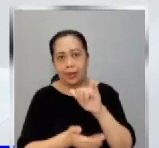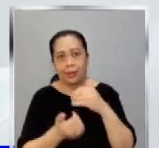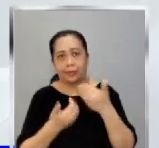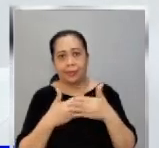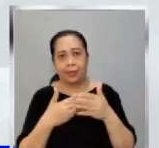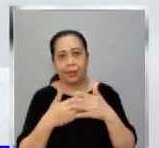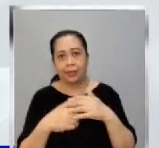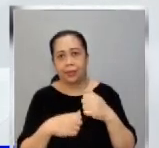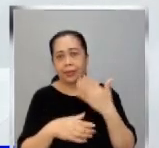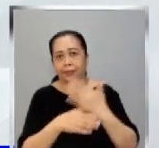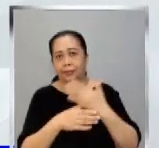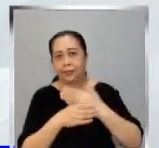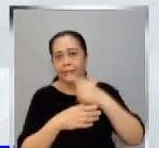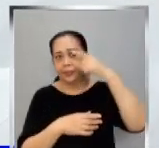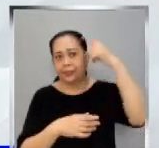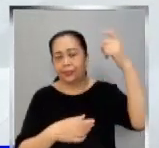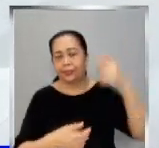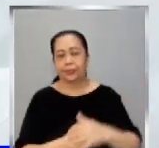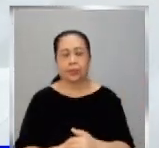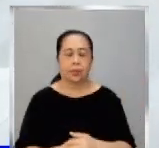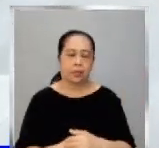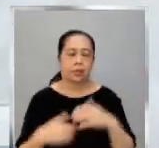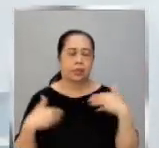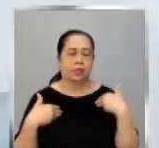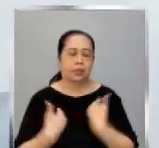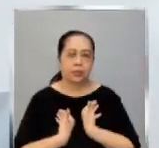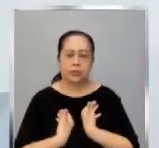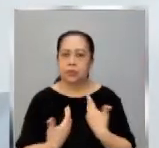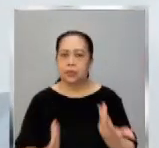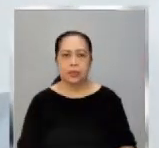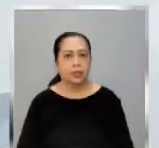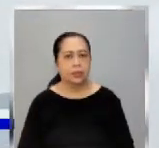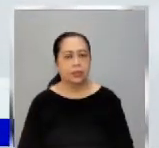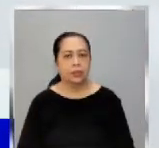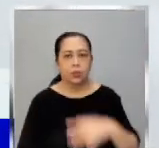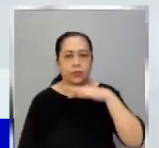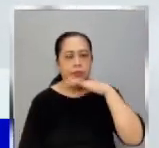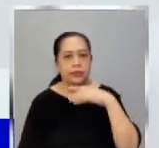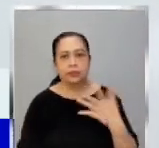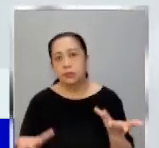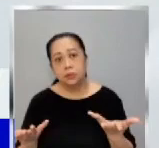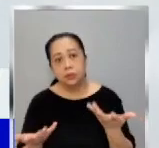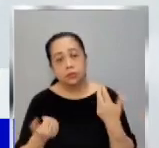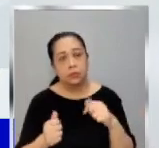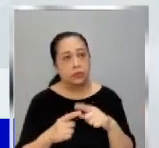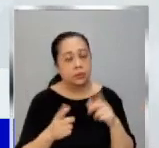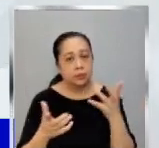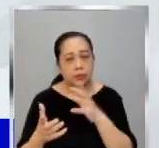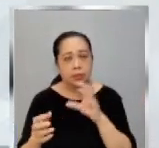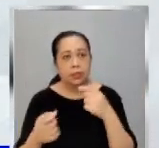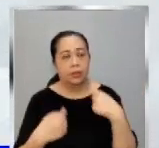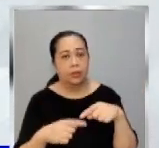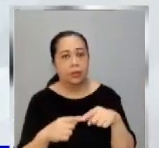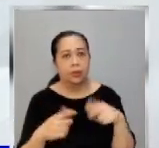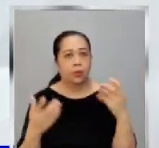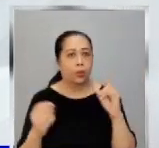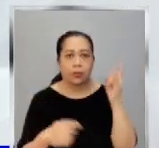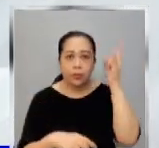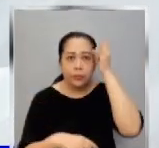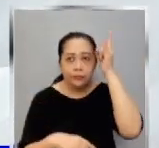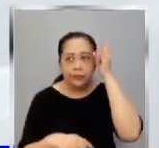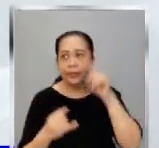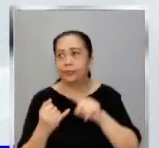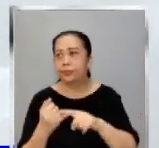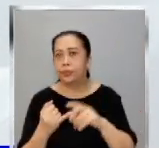bangungot. We're hungry, we're tired, we're dirty. So we've been trying all day to get on there. We've no Wi-Fi, no